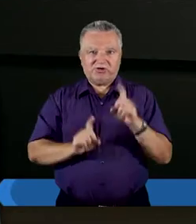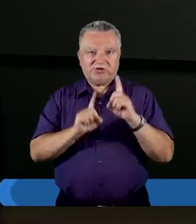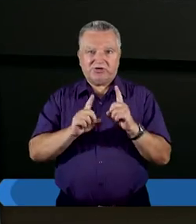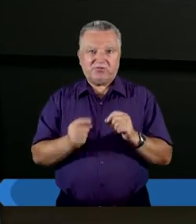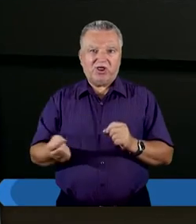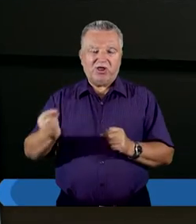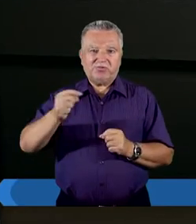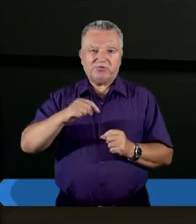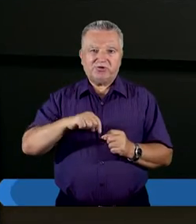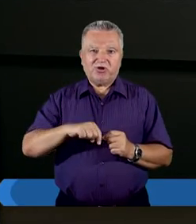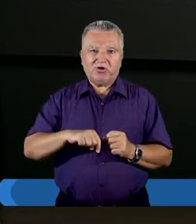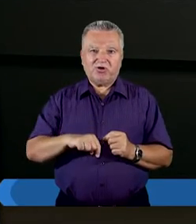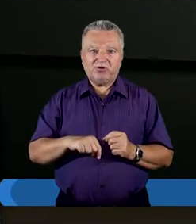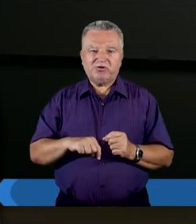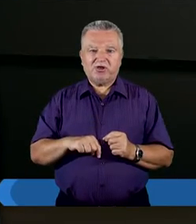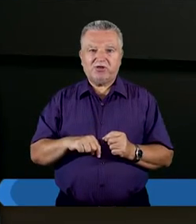się w